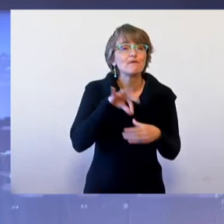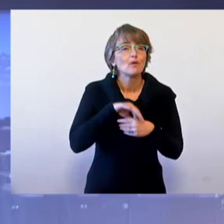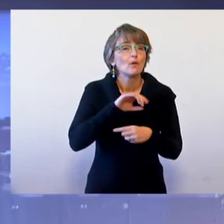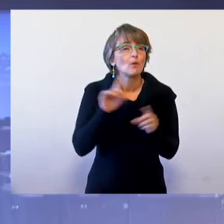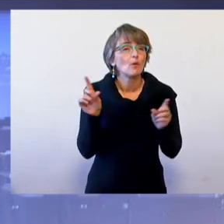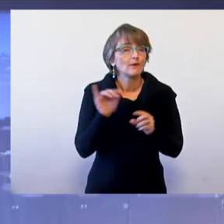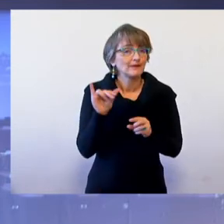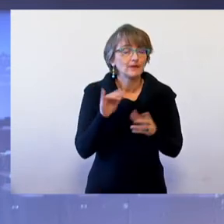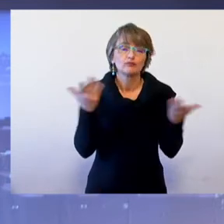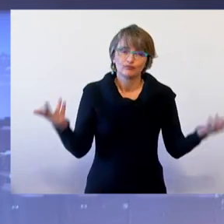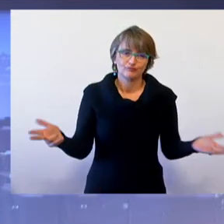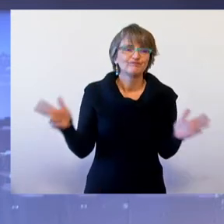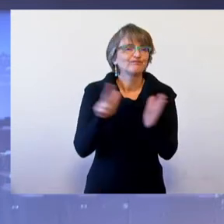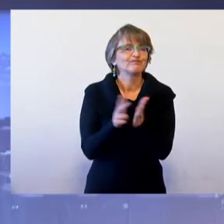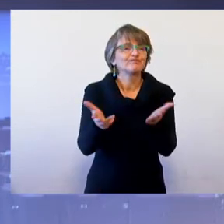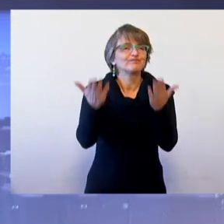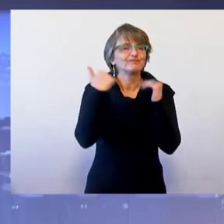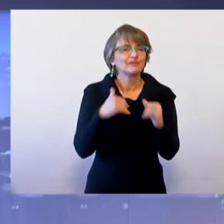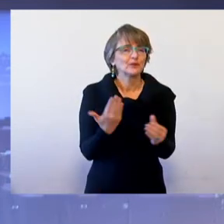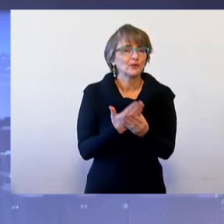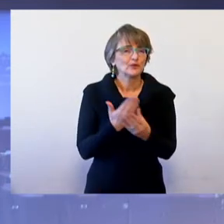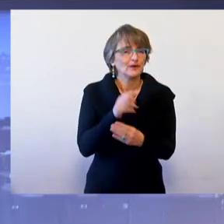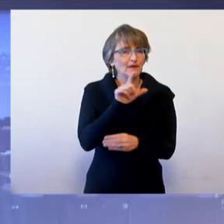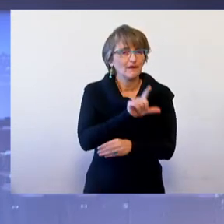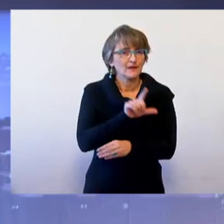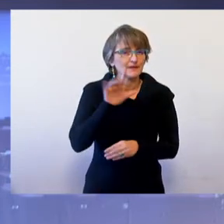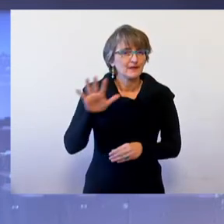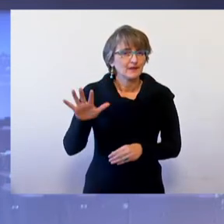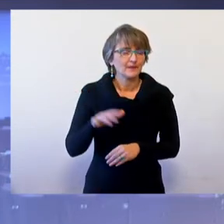vote, adopté. Affaire numéro 25,